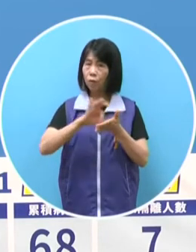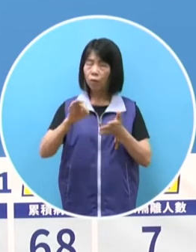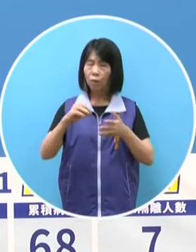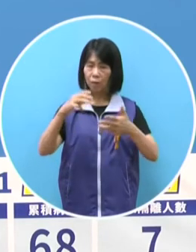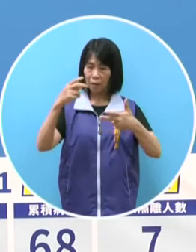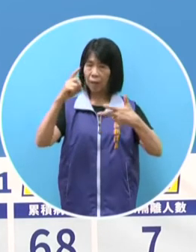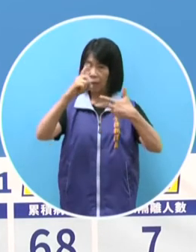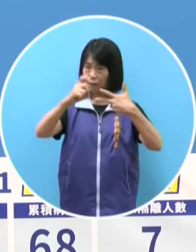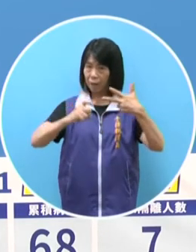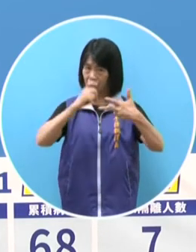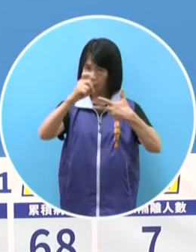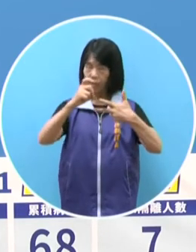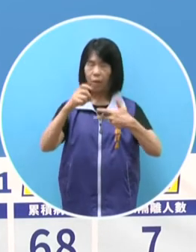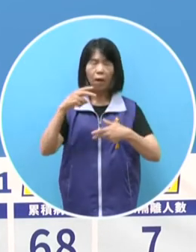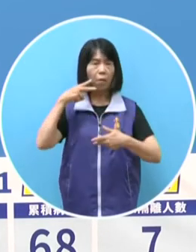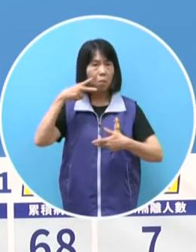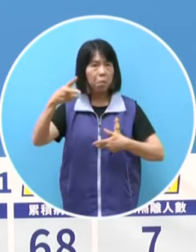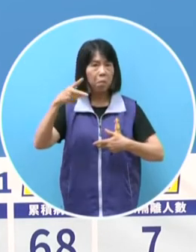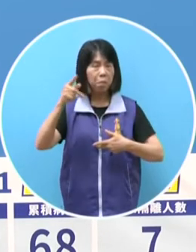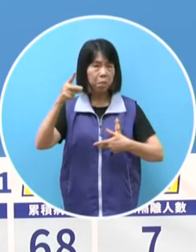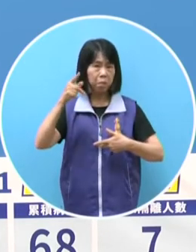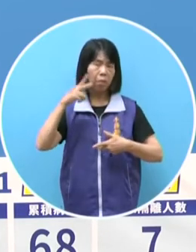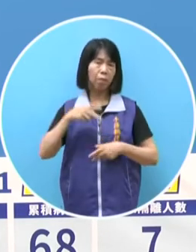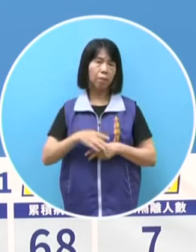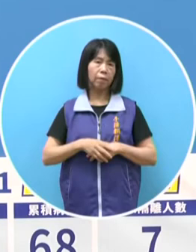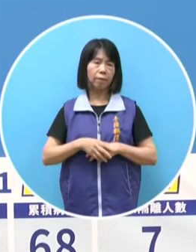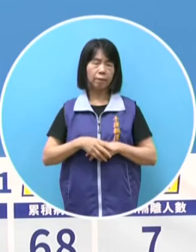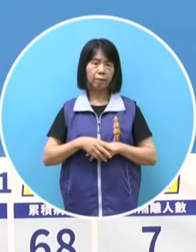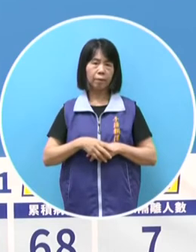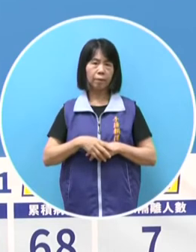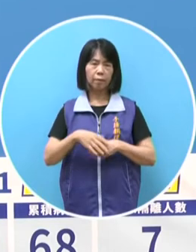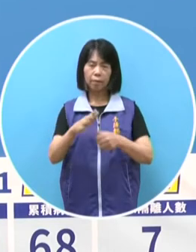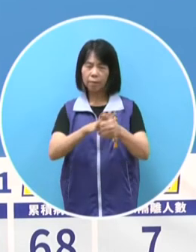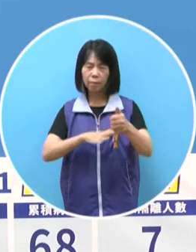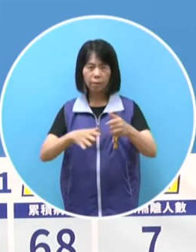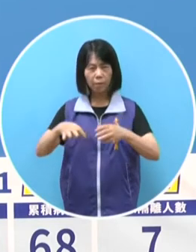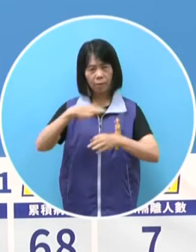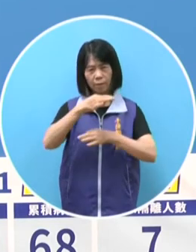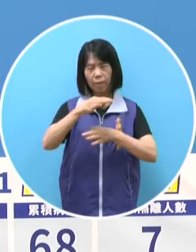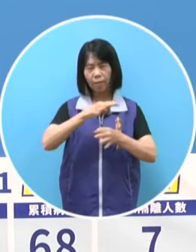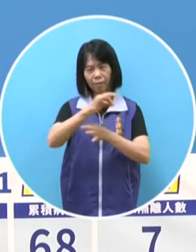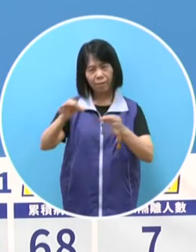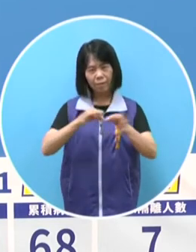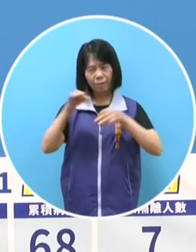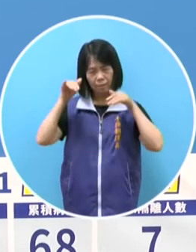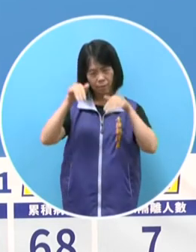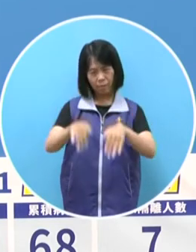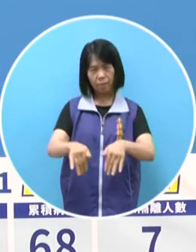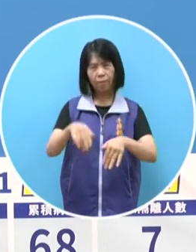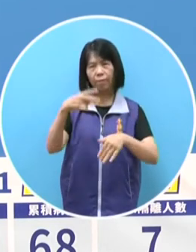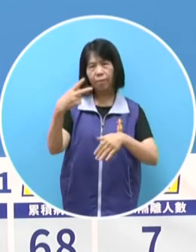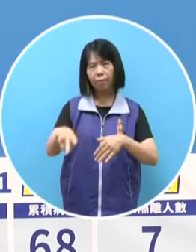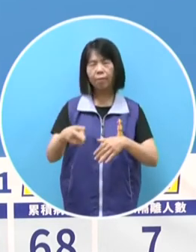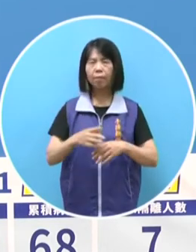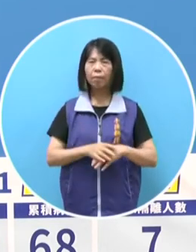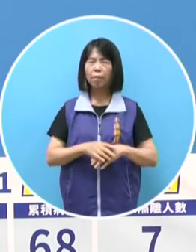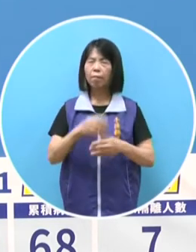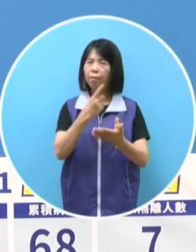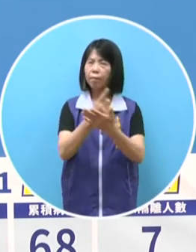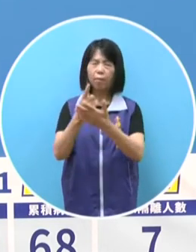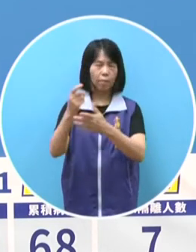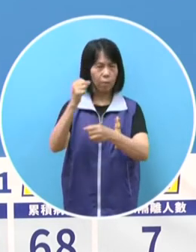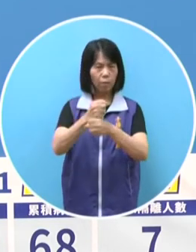10周2个半月了，造成整个经济的下滑，还有市农工